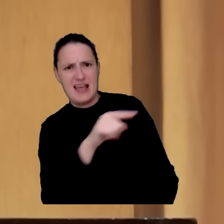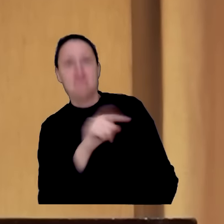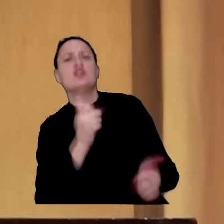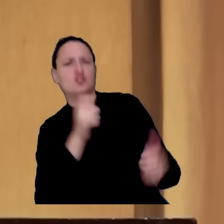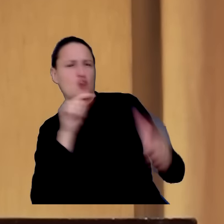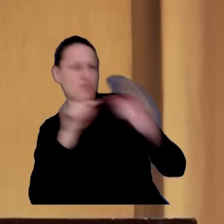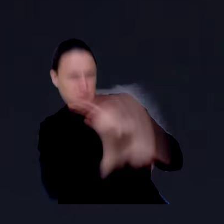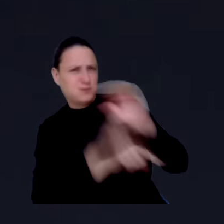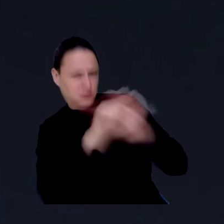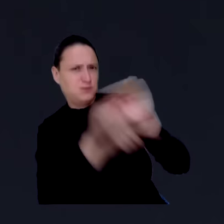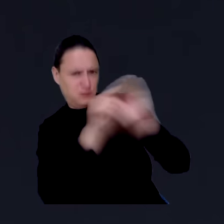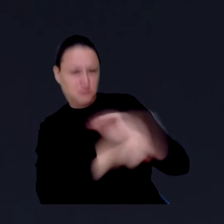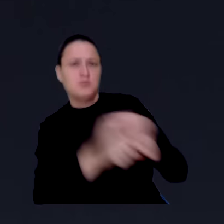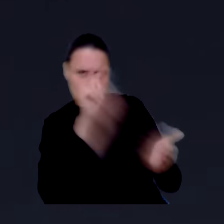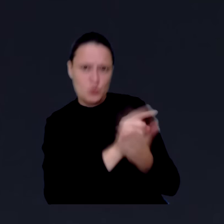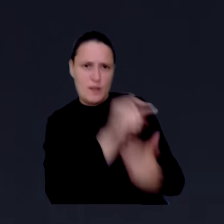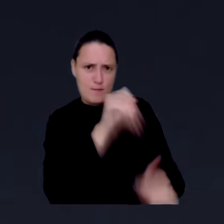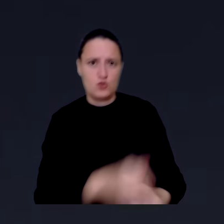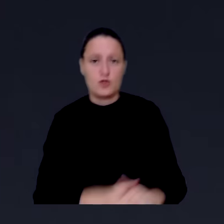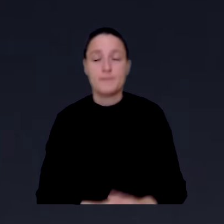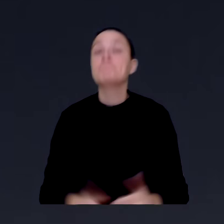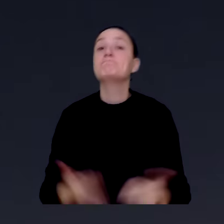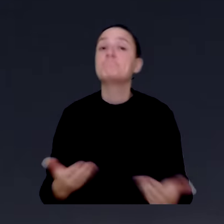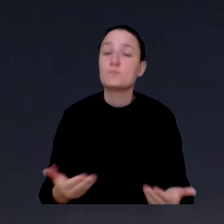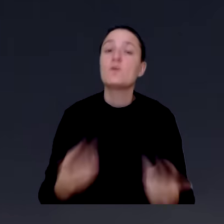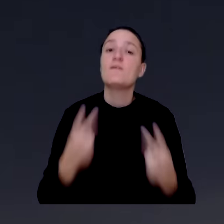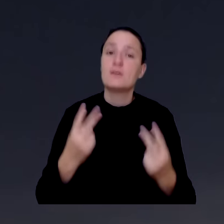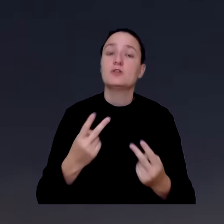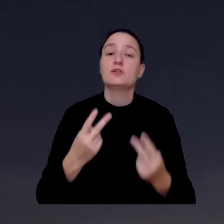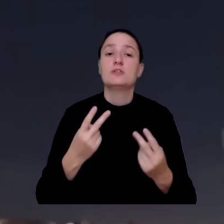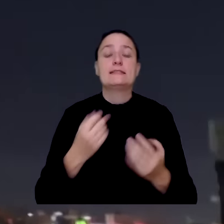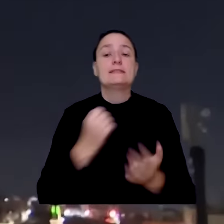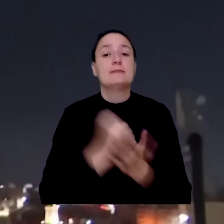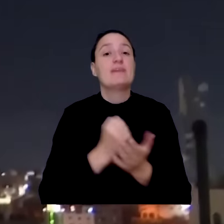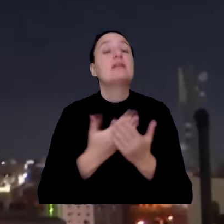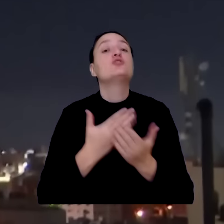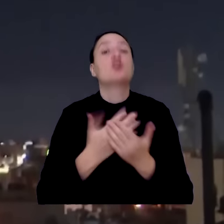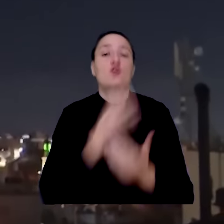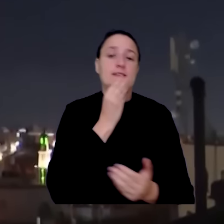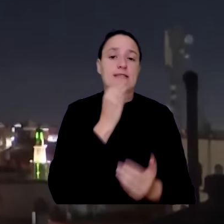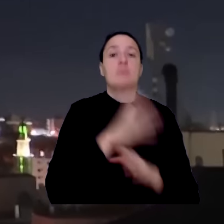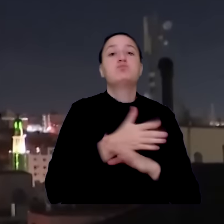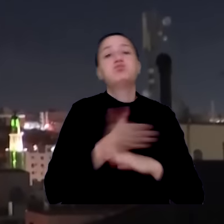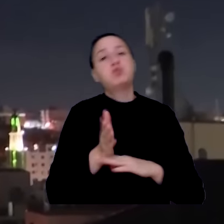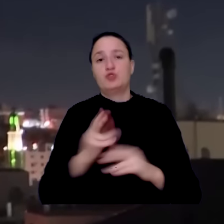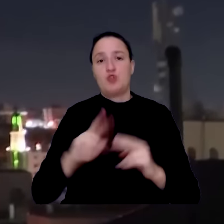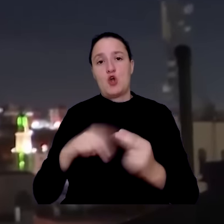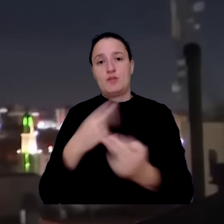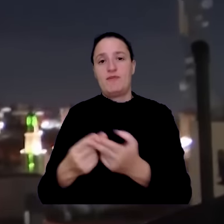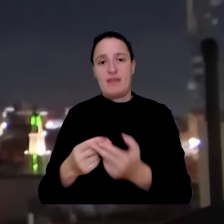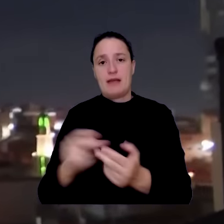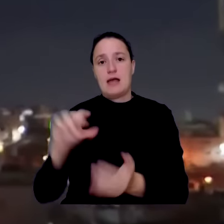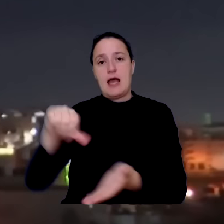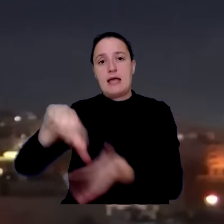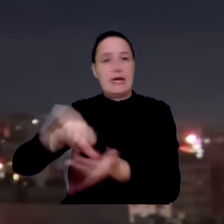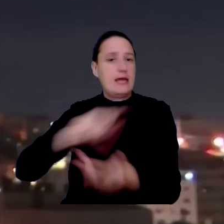celności naszych pocisków. I to kluczowa kwestia dotycząca opóźnienia izraelskiej odpowiedzi na irański atak.